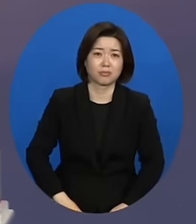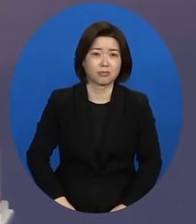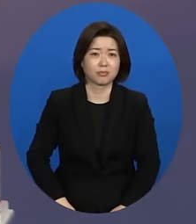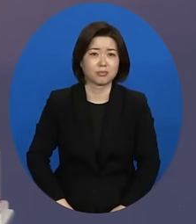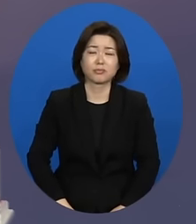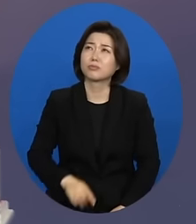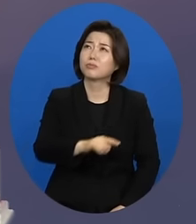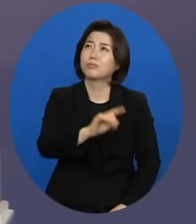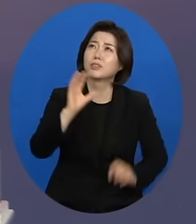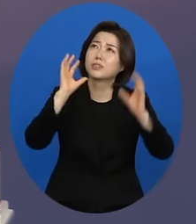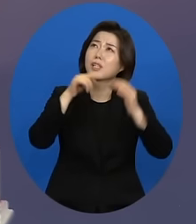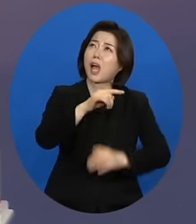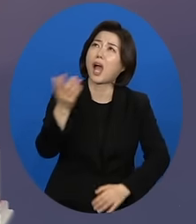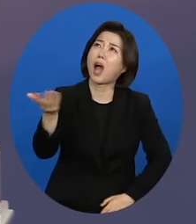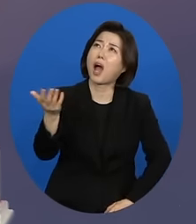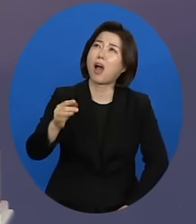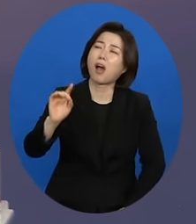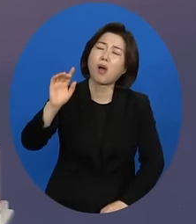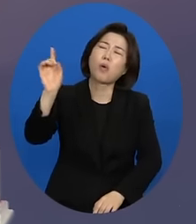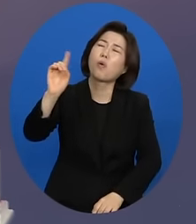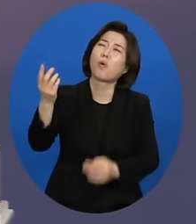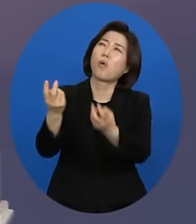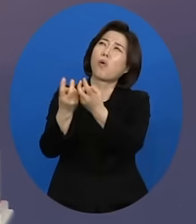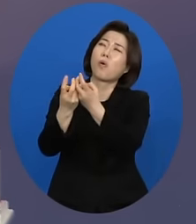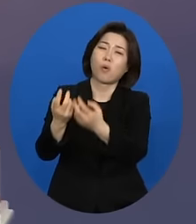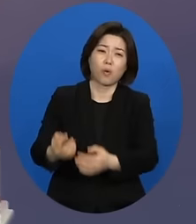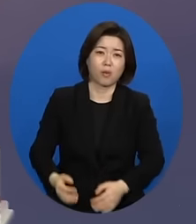근데 애가 아파요, 하나님.